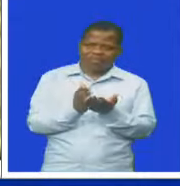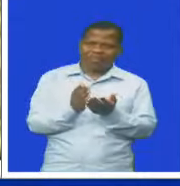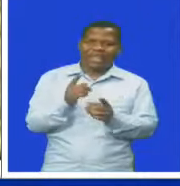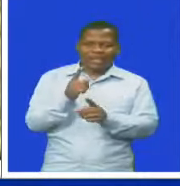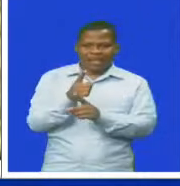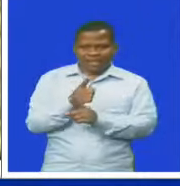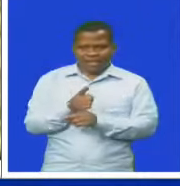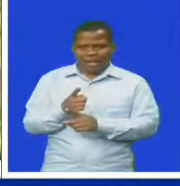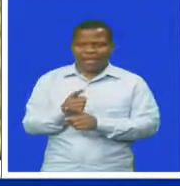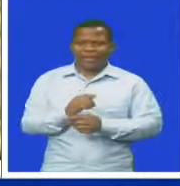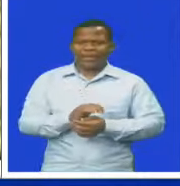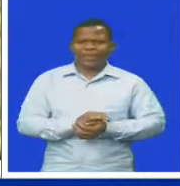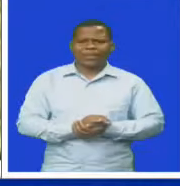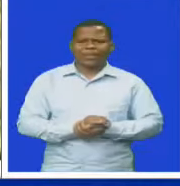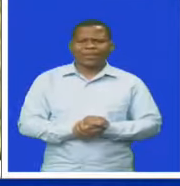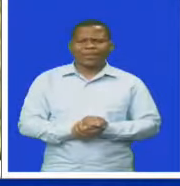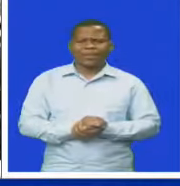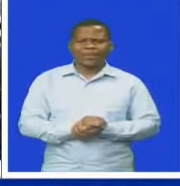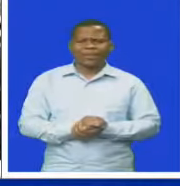siyabakhulumisa nabo